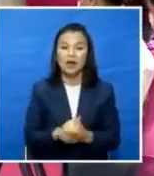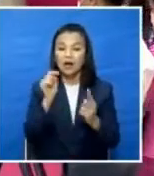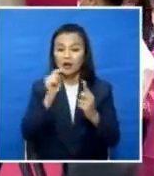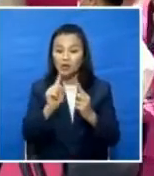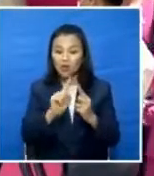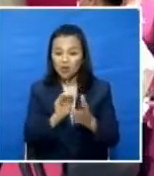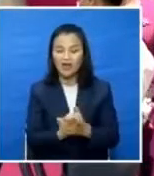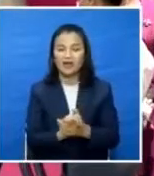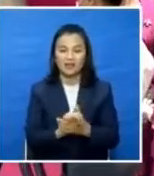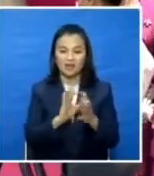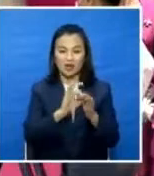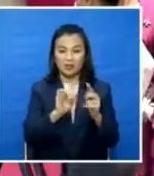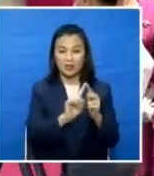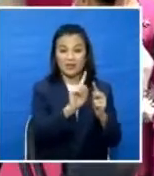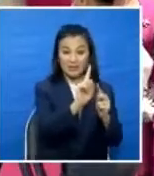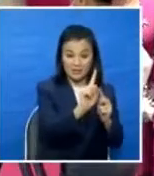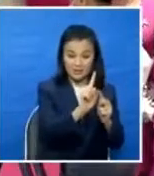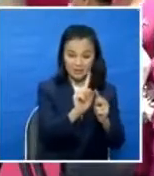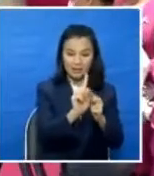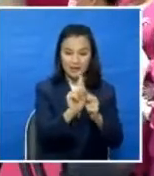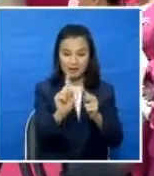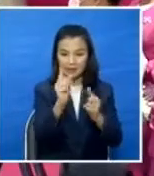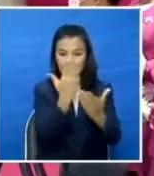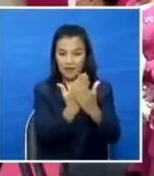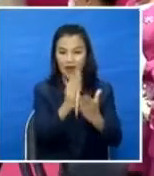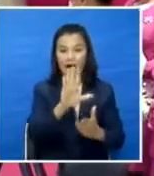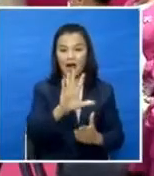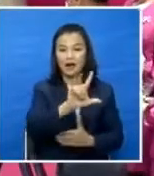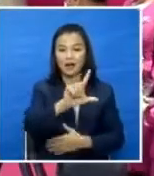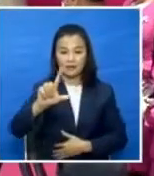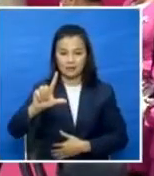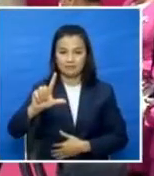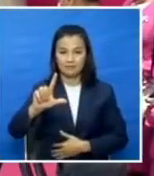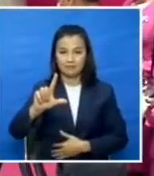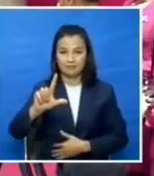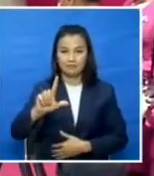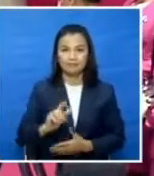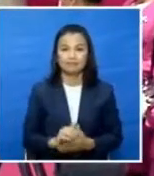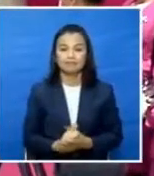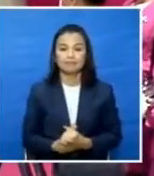รางวัลอันดับที่1ครั้งที่1เป็นเงิน5ล้านบาท